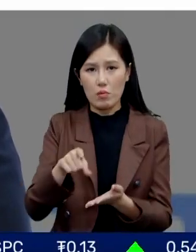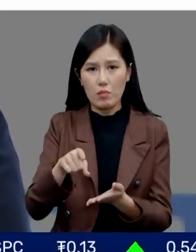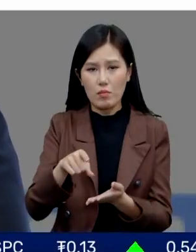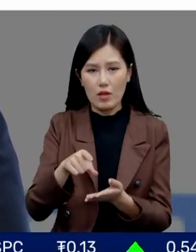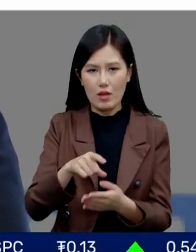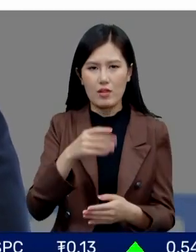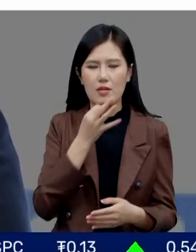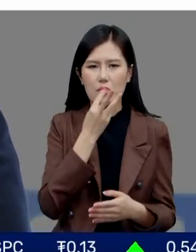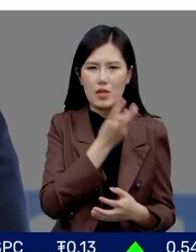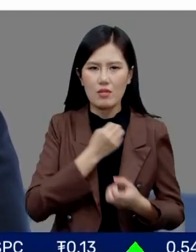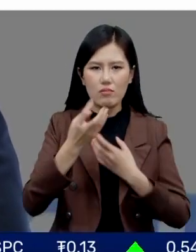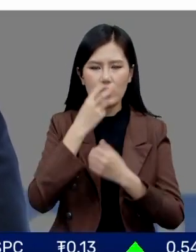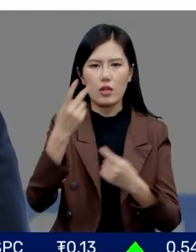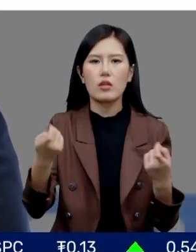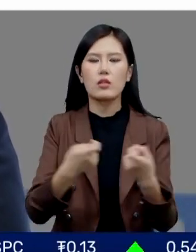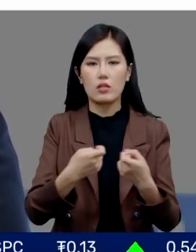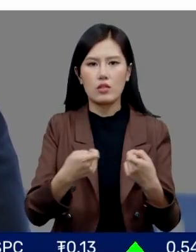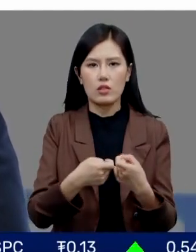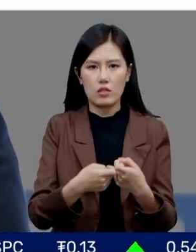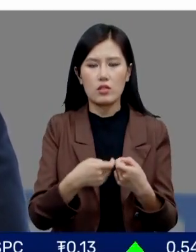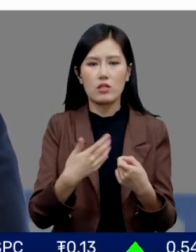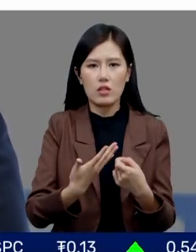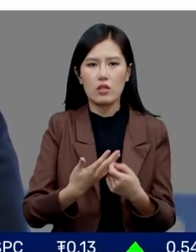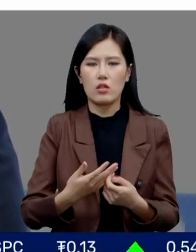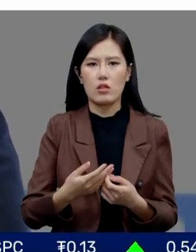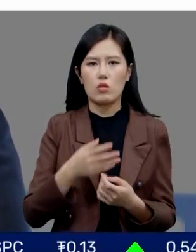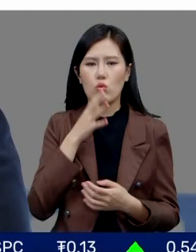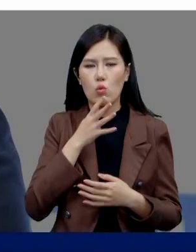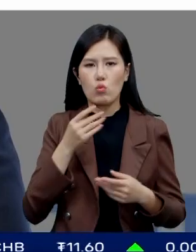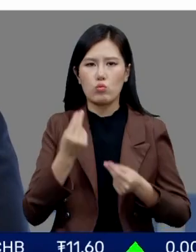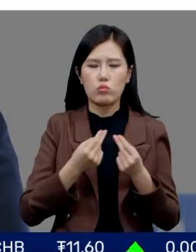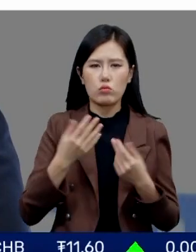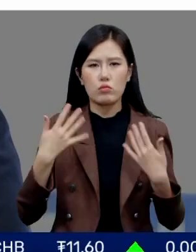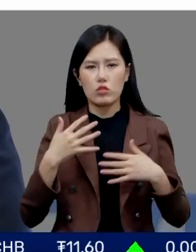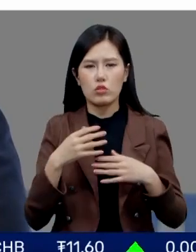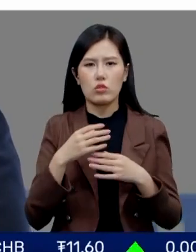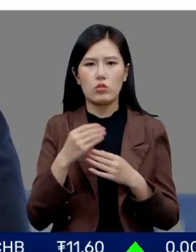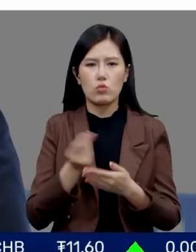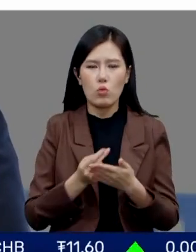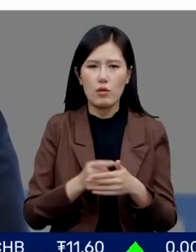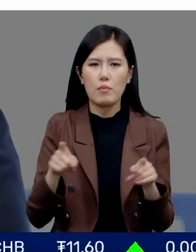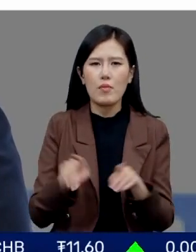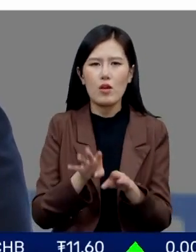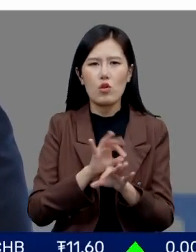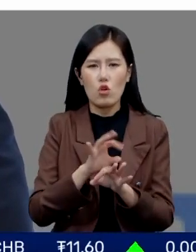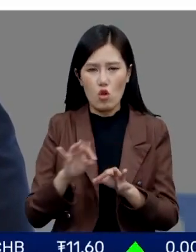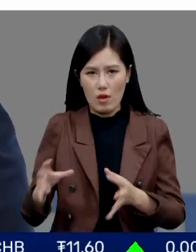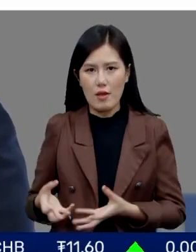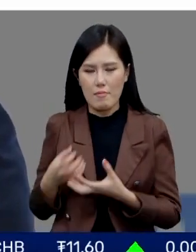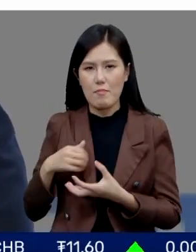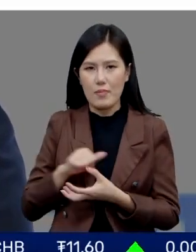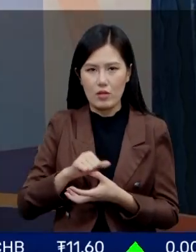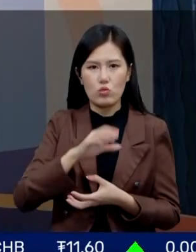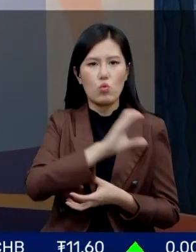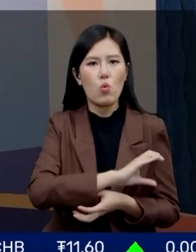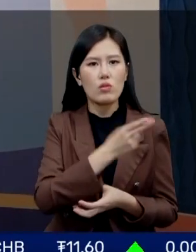гэдэг энэ үднээс энэ урлаг соёлын одоо сургуулиудыг бид нэгээ сонгож ажиллаа эхлүүлээд ингэж явж